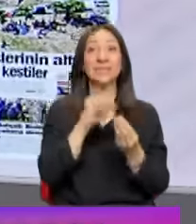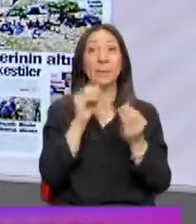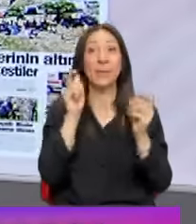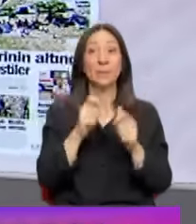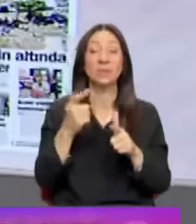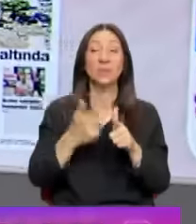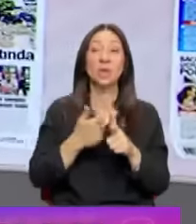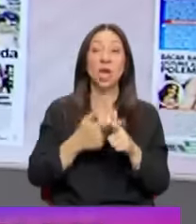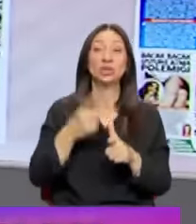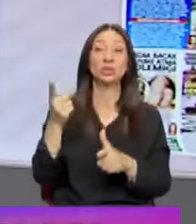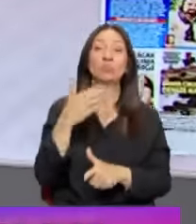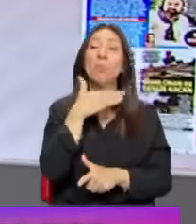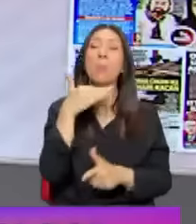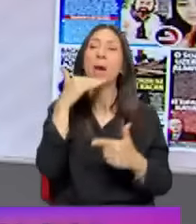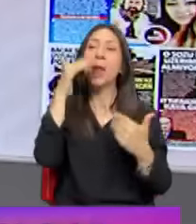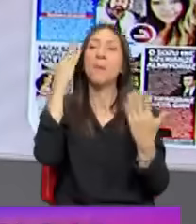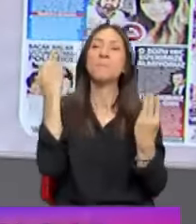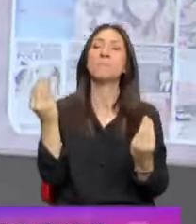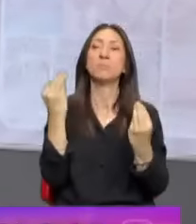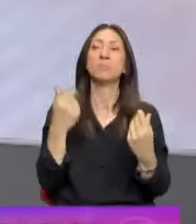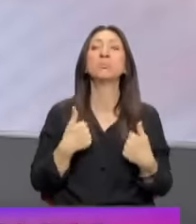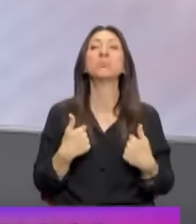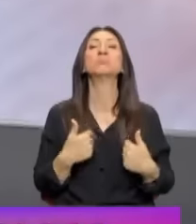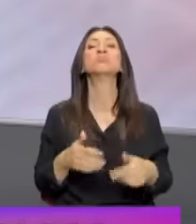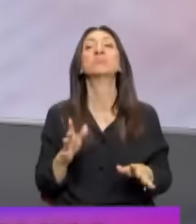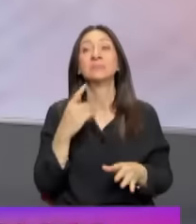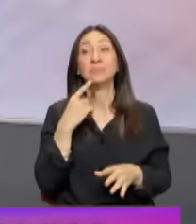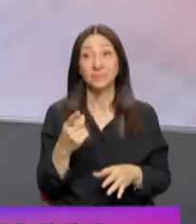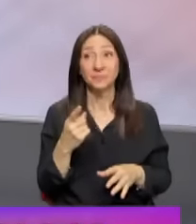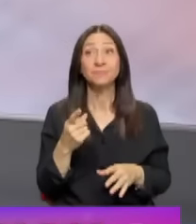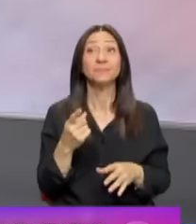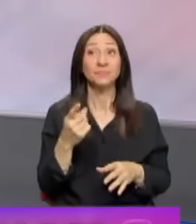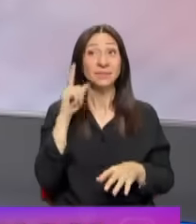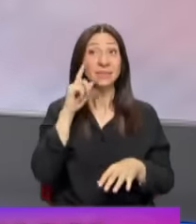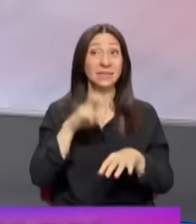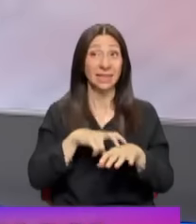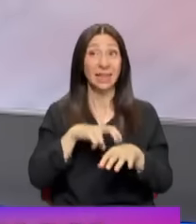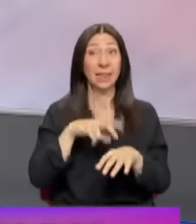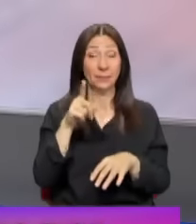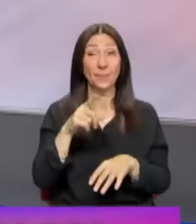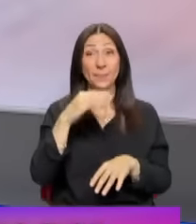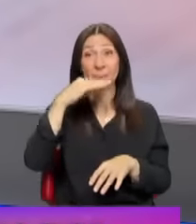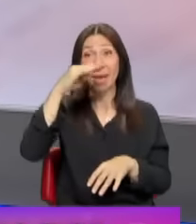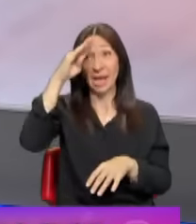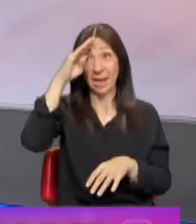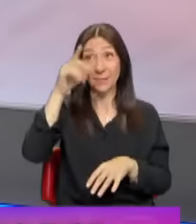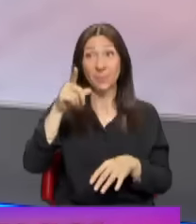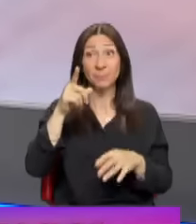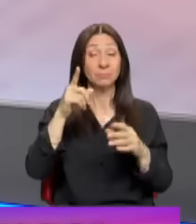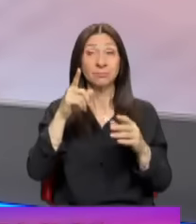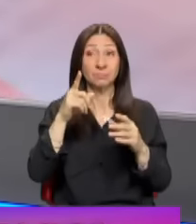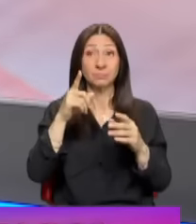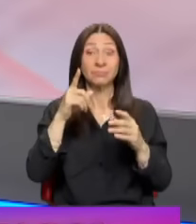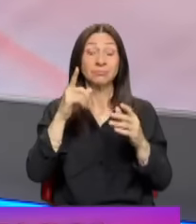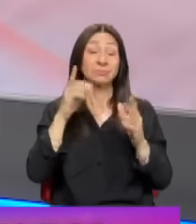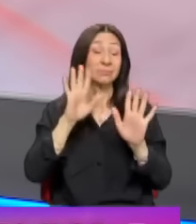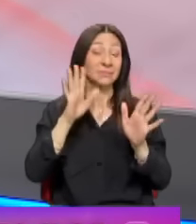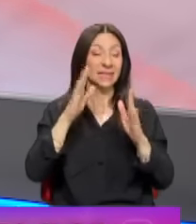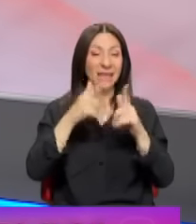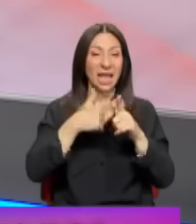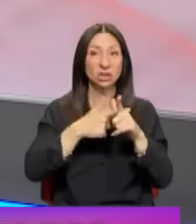yaptığım kiracıma geldi, bana gelmedi diye yazıp göndermişti. O zaman hatırlatalım. Barınma sorunu